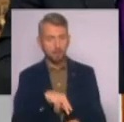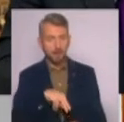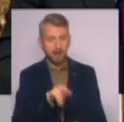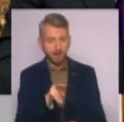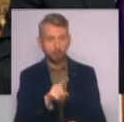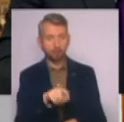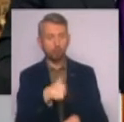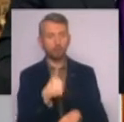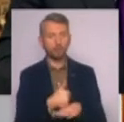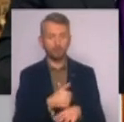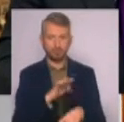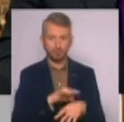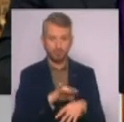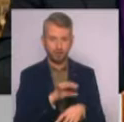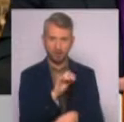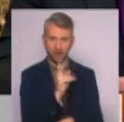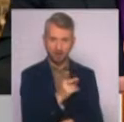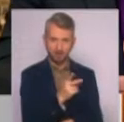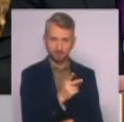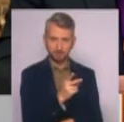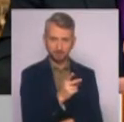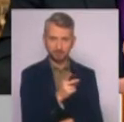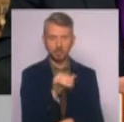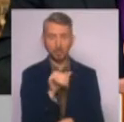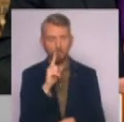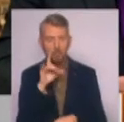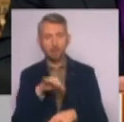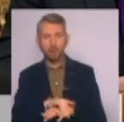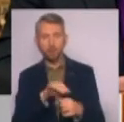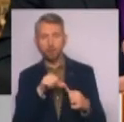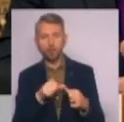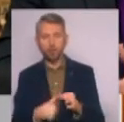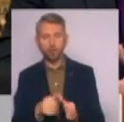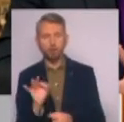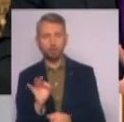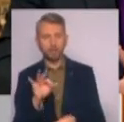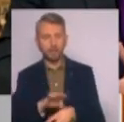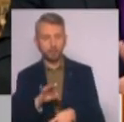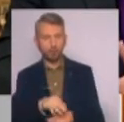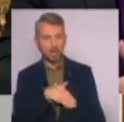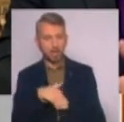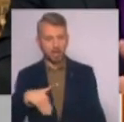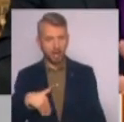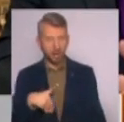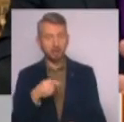з основною патологією онкологією, діагностовано хронічне обструктивне захворювання легень, говорить про